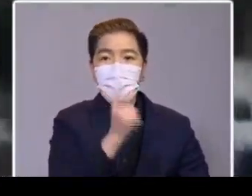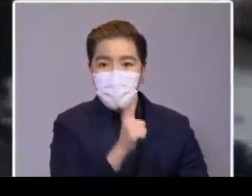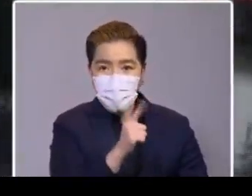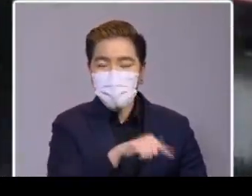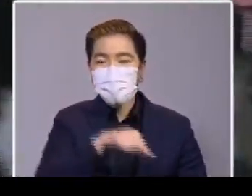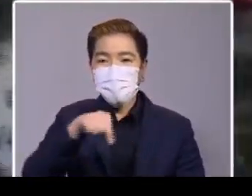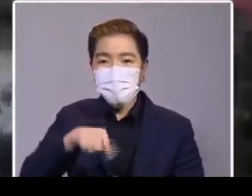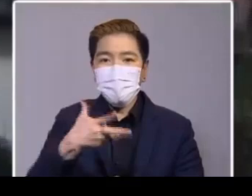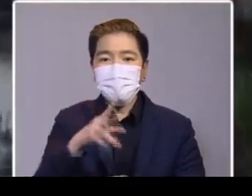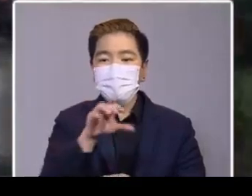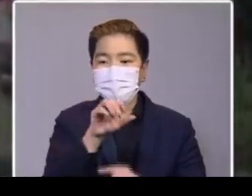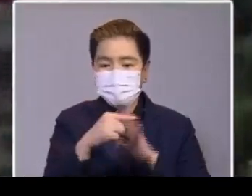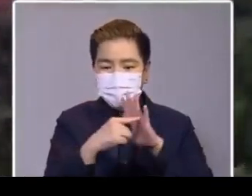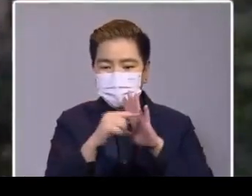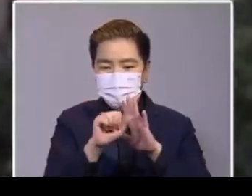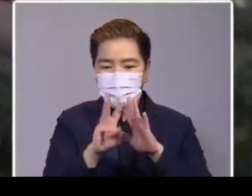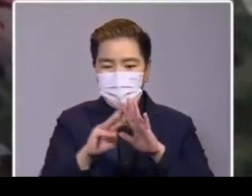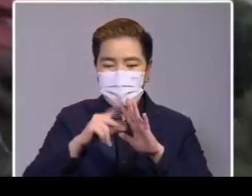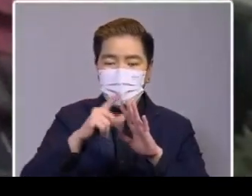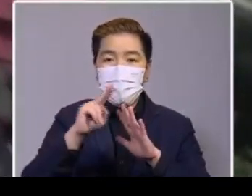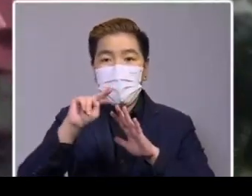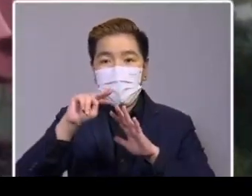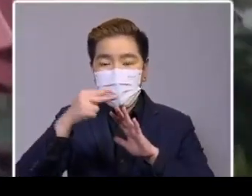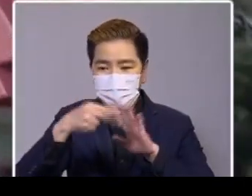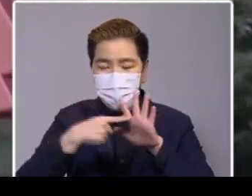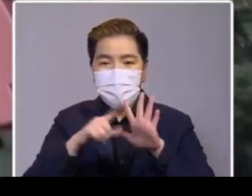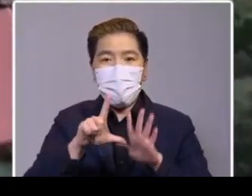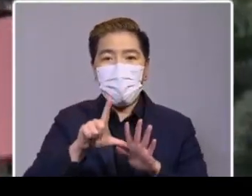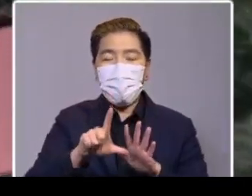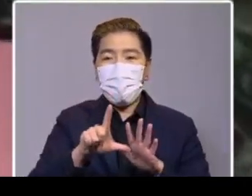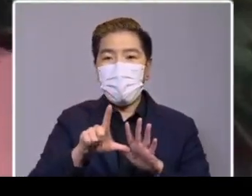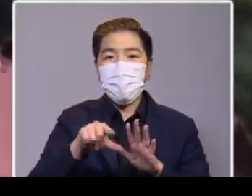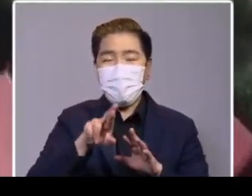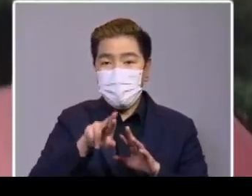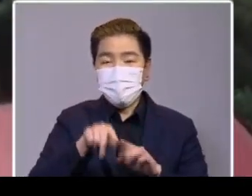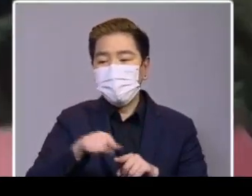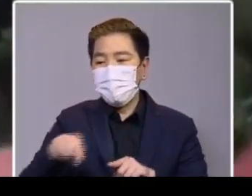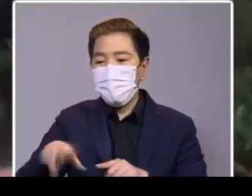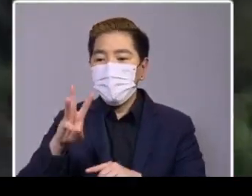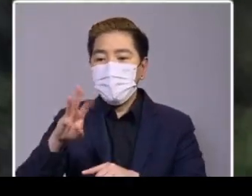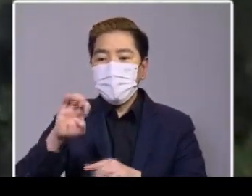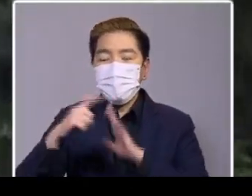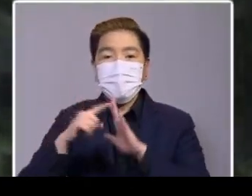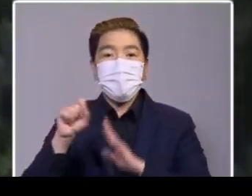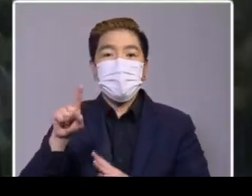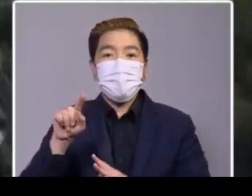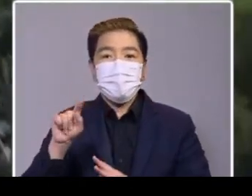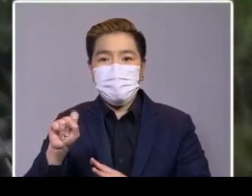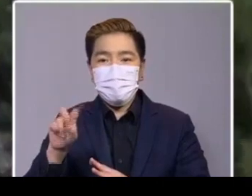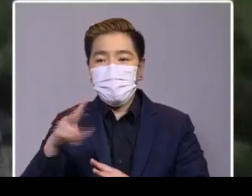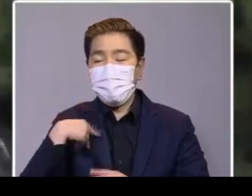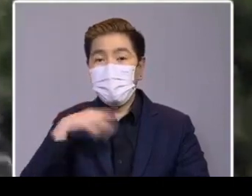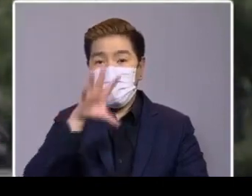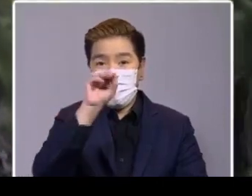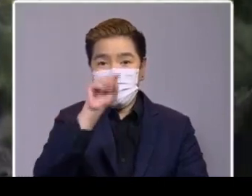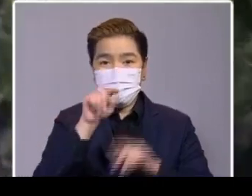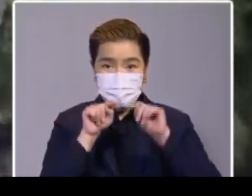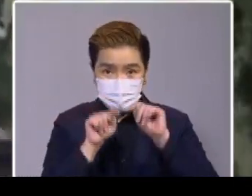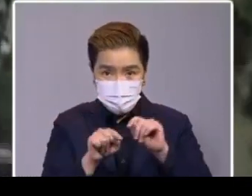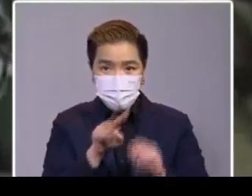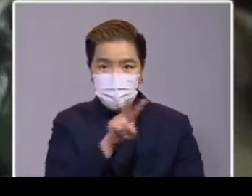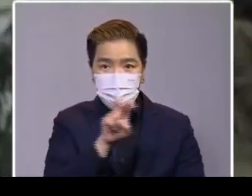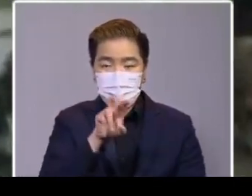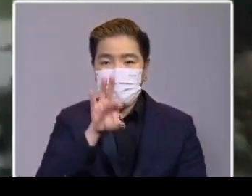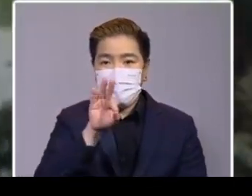อำเภอแสวงหารวมทั้งวิเศษชัยชาญด้วยบ้านเรือนถูกน้ำท่วมไป 50ตำบล 299หมู่